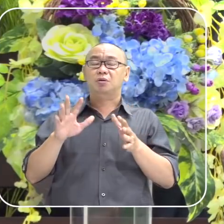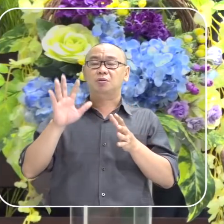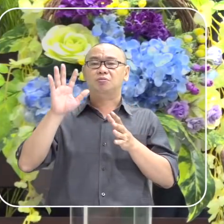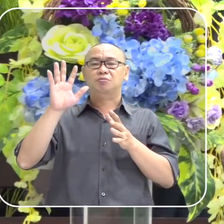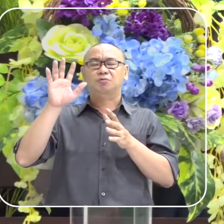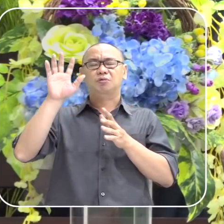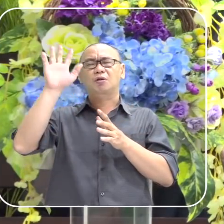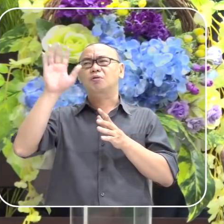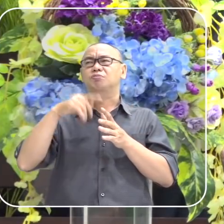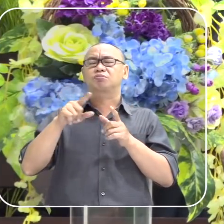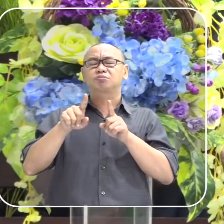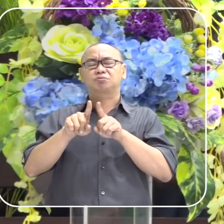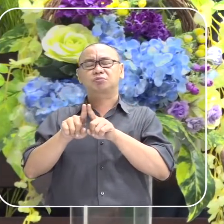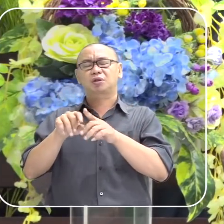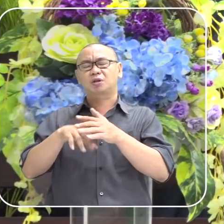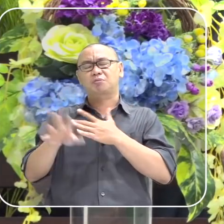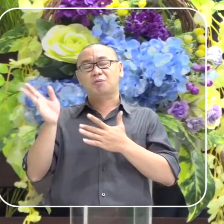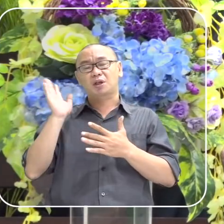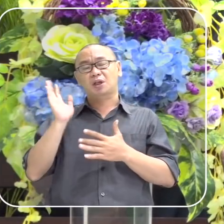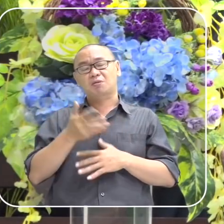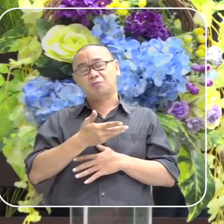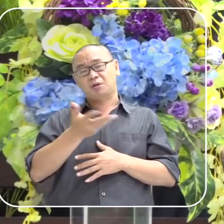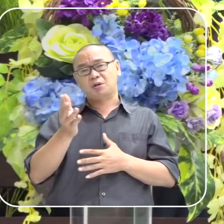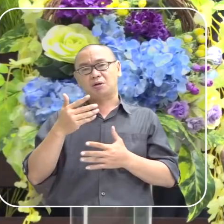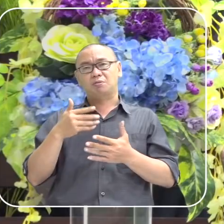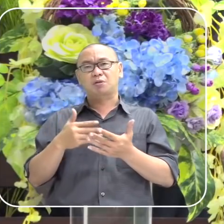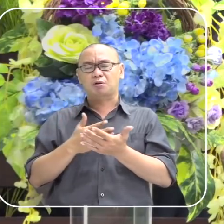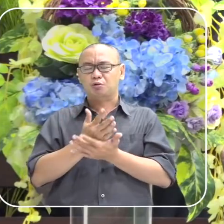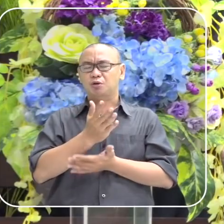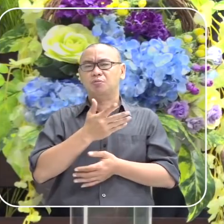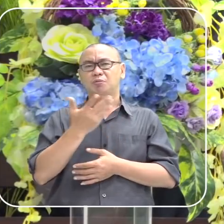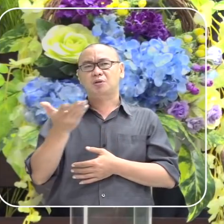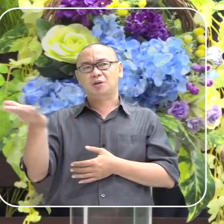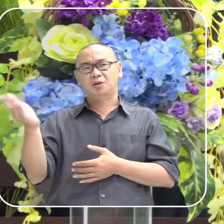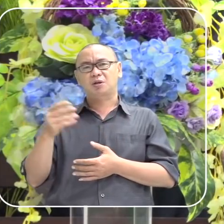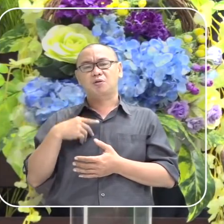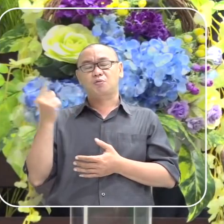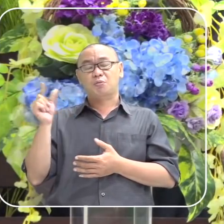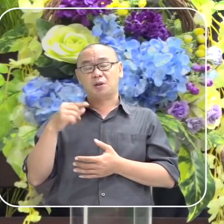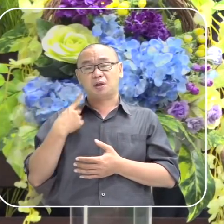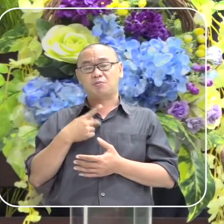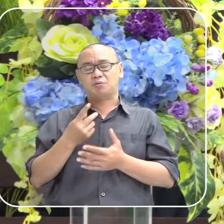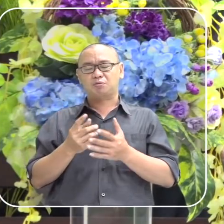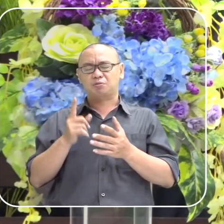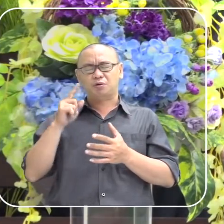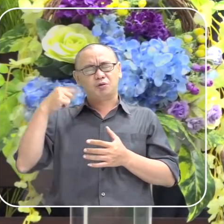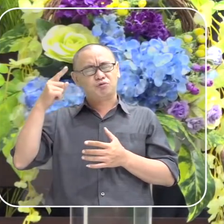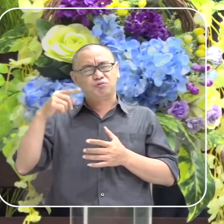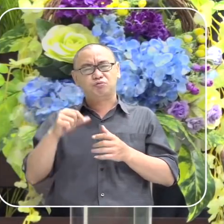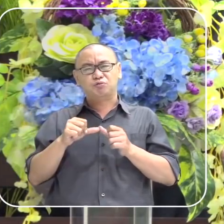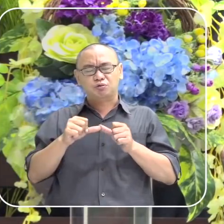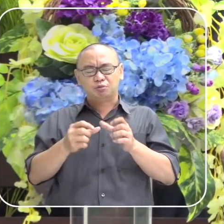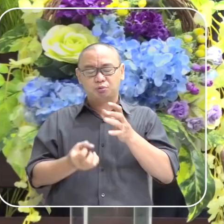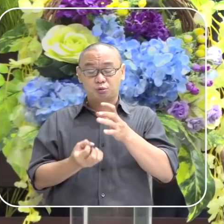Engkau menyertai dan memampukan pelayanan mereka, agar melalui mereka iman kami semakin